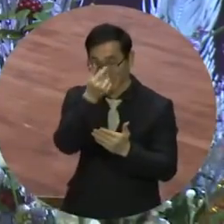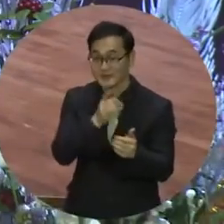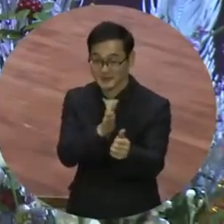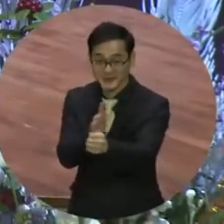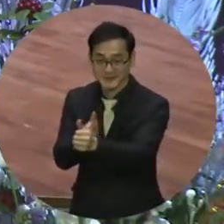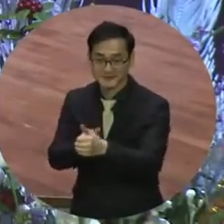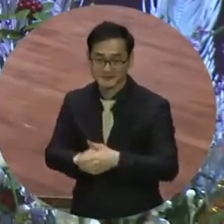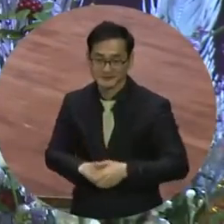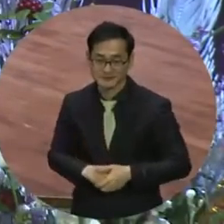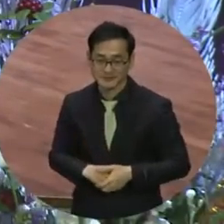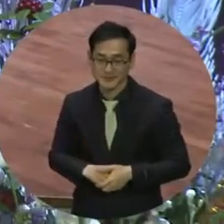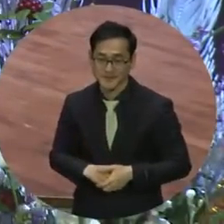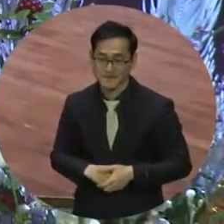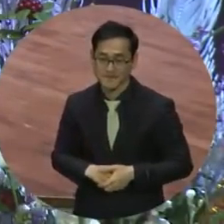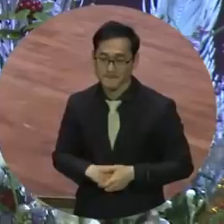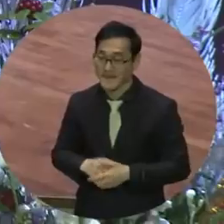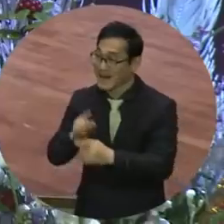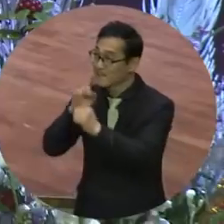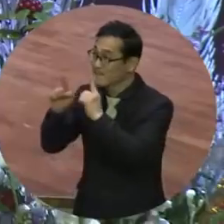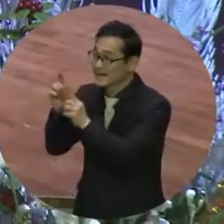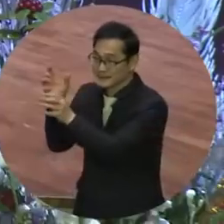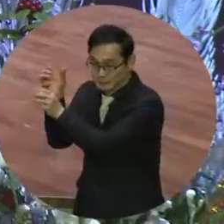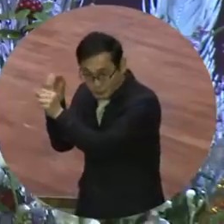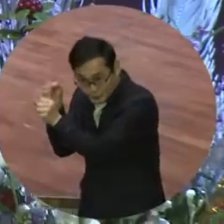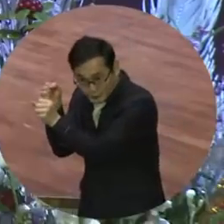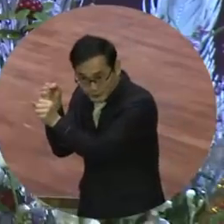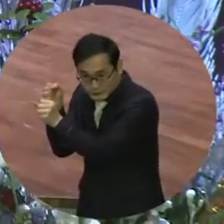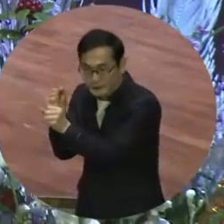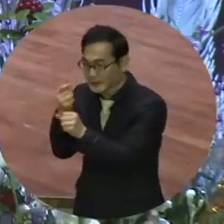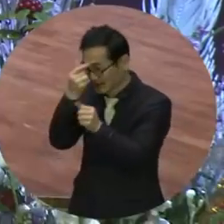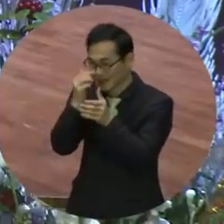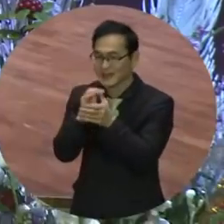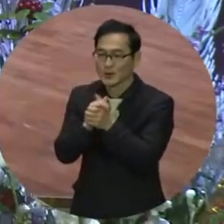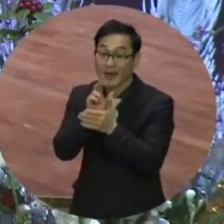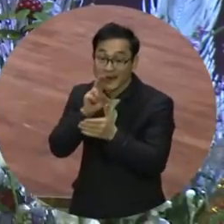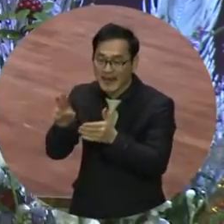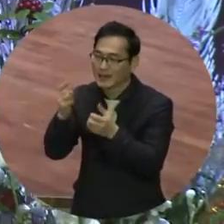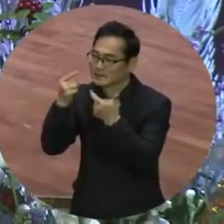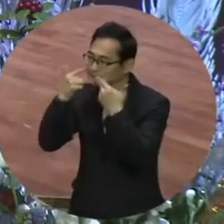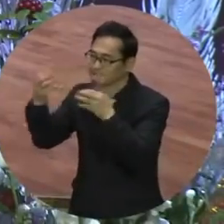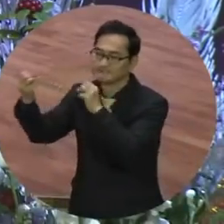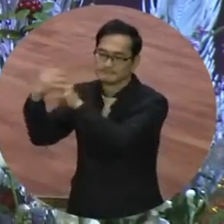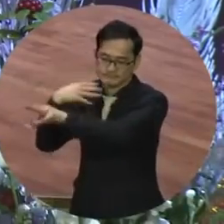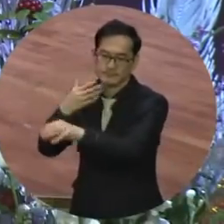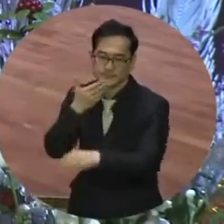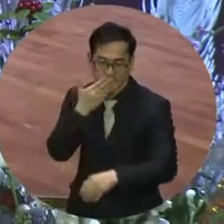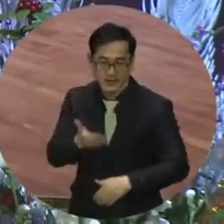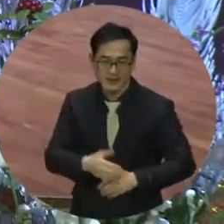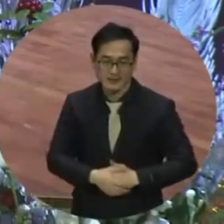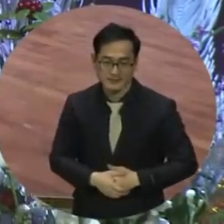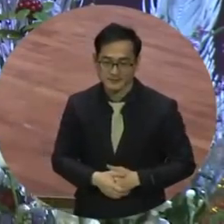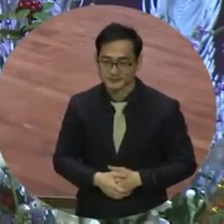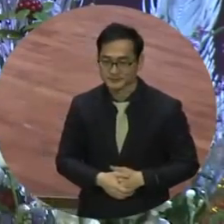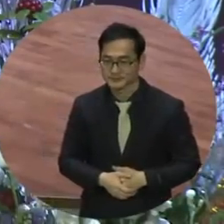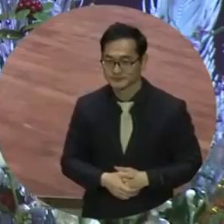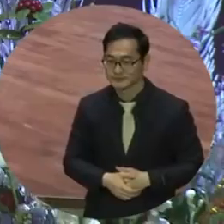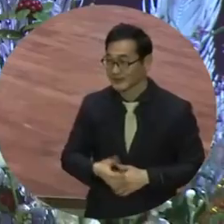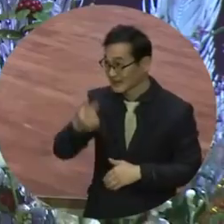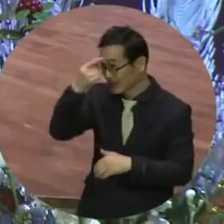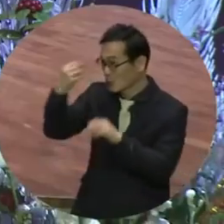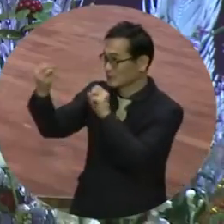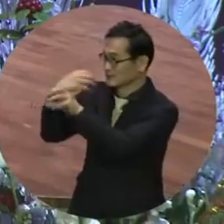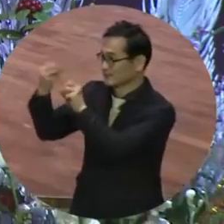좀 느린 것 같아도 말씀 잡고 기도해 참된 응답이 온다니까요. 그리고 이런 기도 응답으로